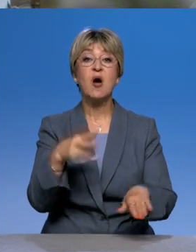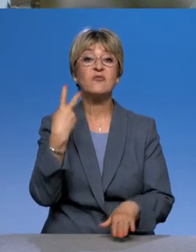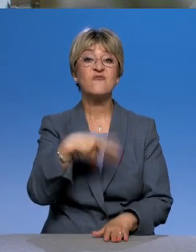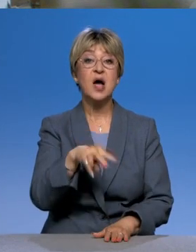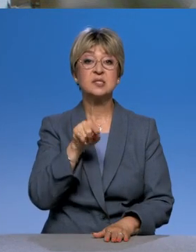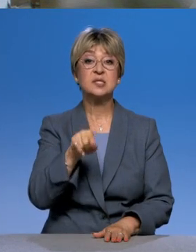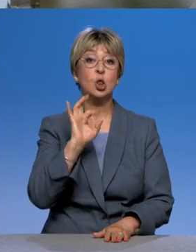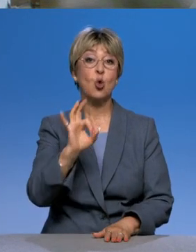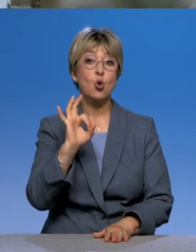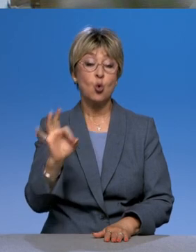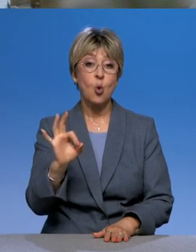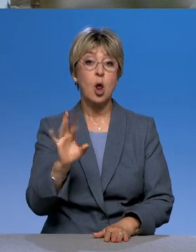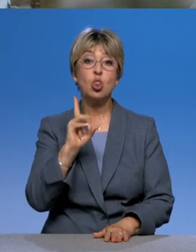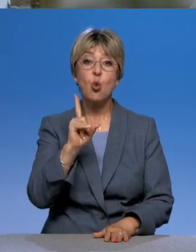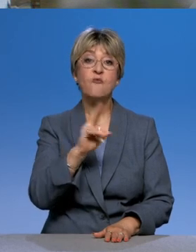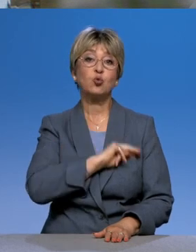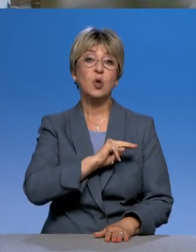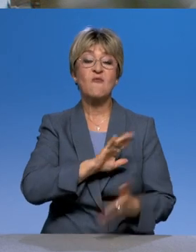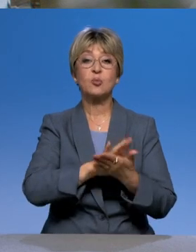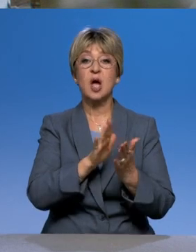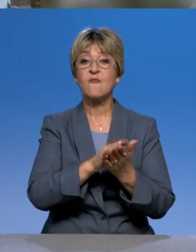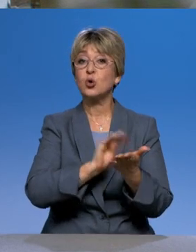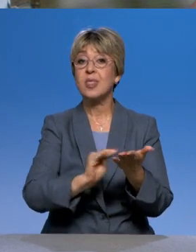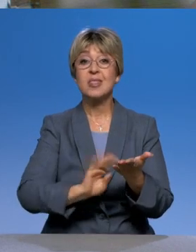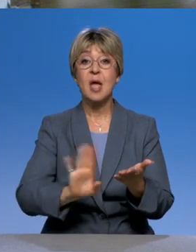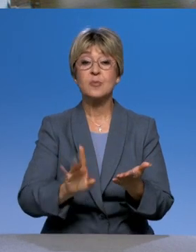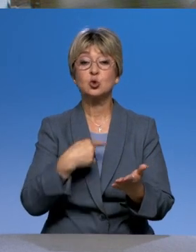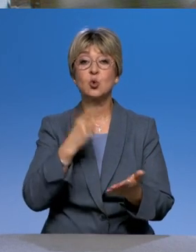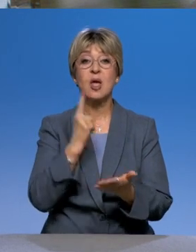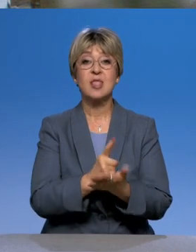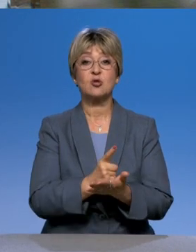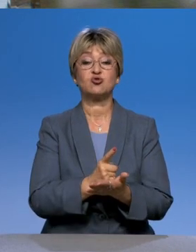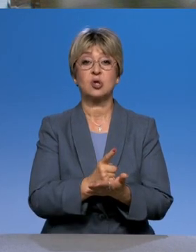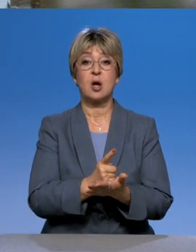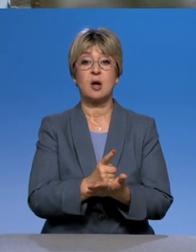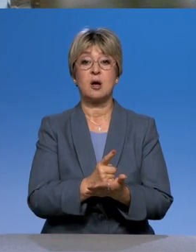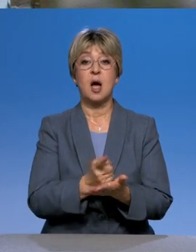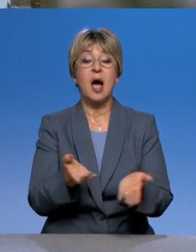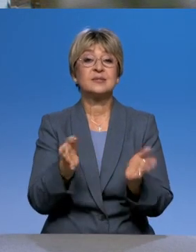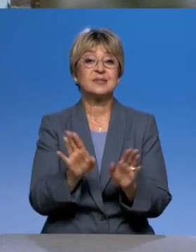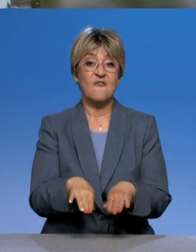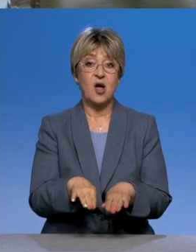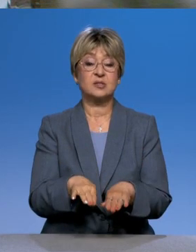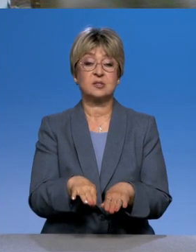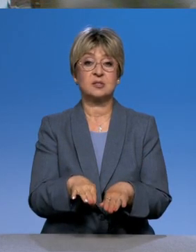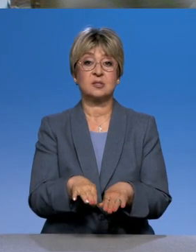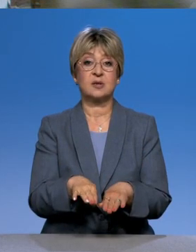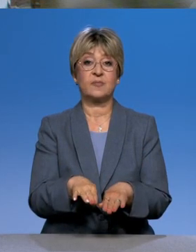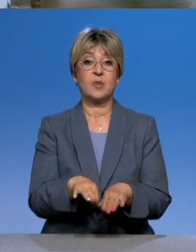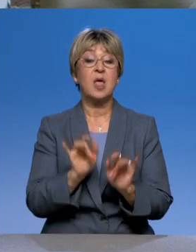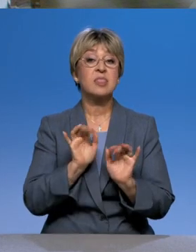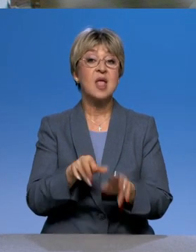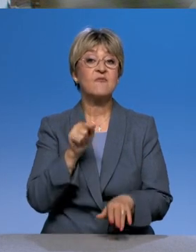трудовом договоре у меня нигде не прописано то, что я должна, ну, то есть, понимаете, оставаться. Вот. Дело в том, что